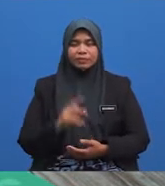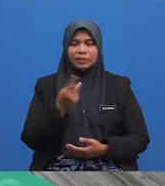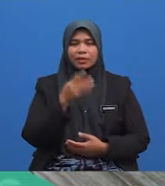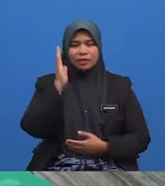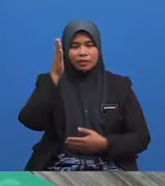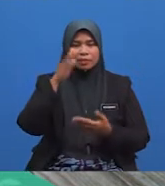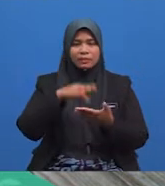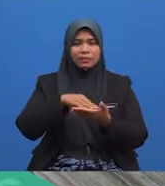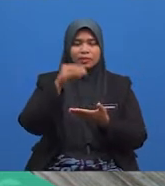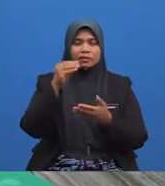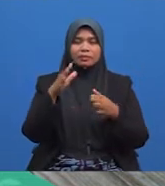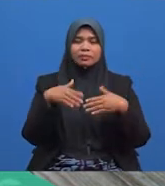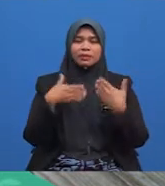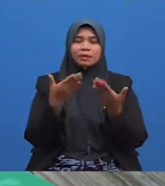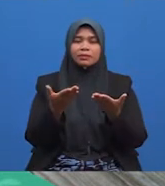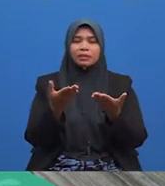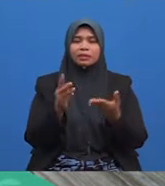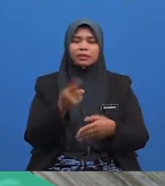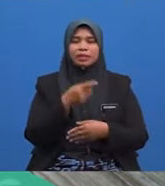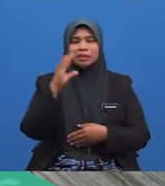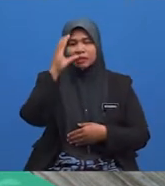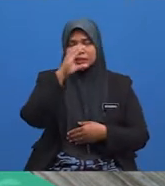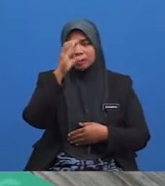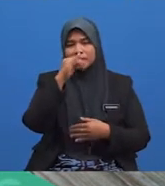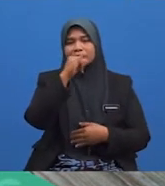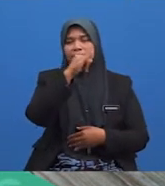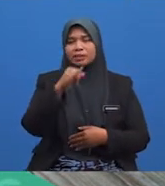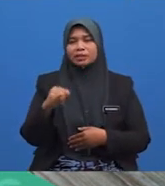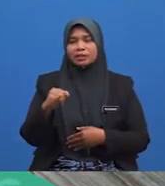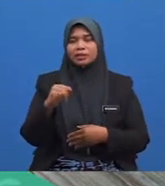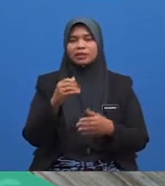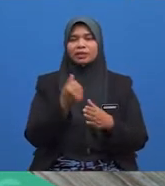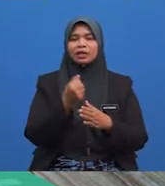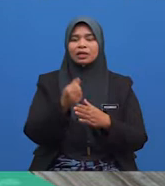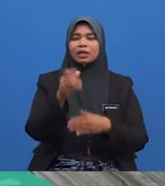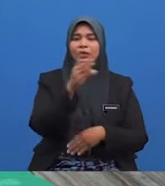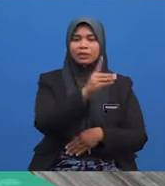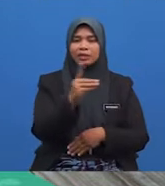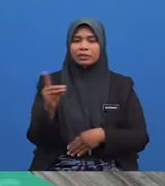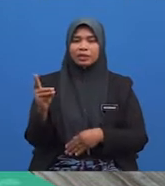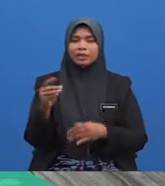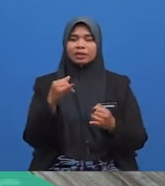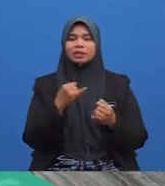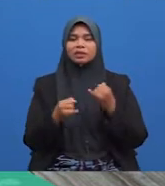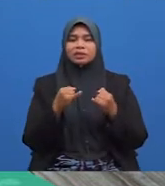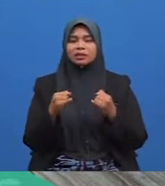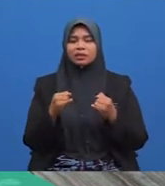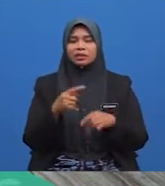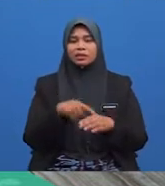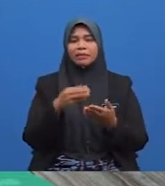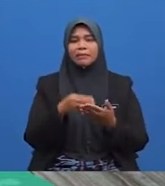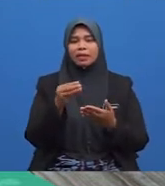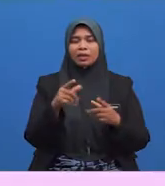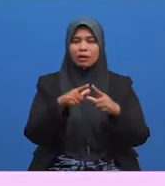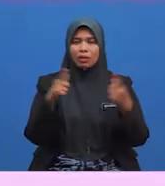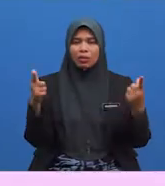akan mempelajari bagaimana kita mencari jejari atau diameter jika diberi luas